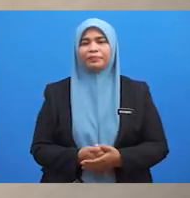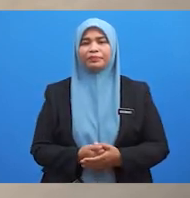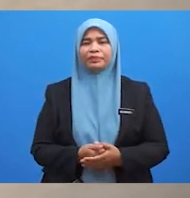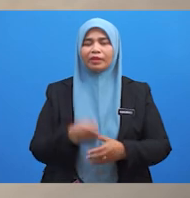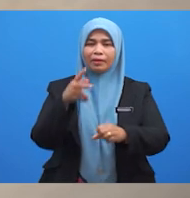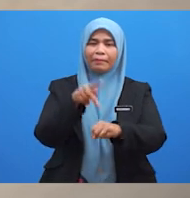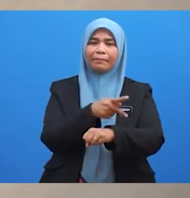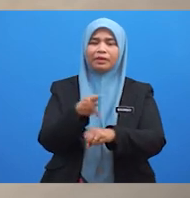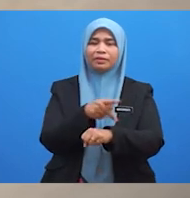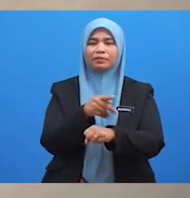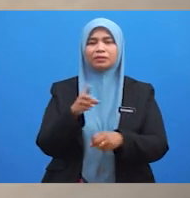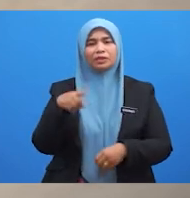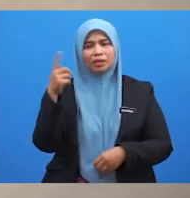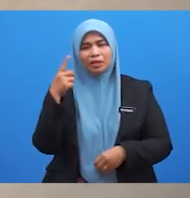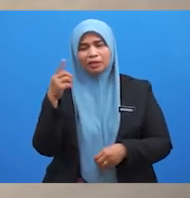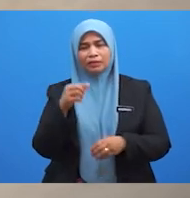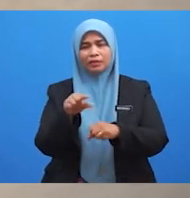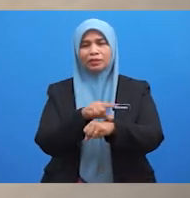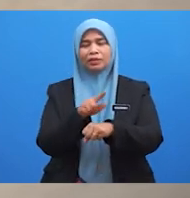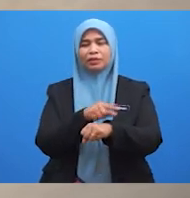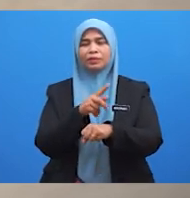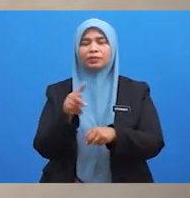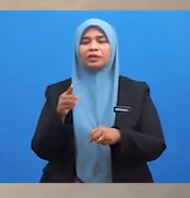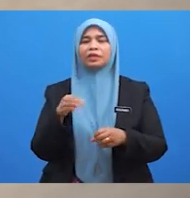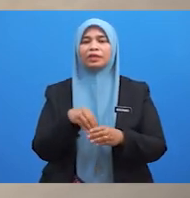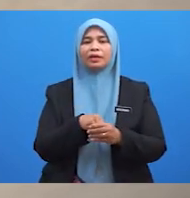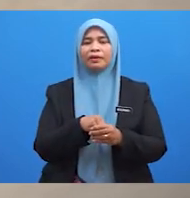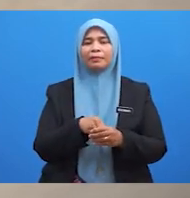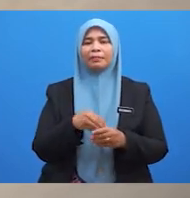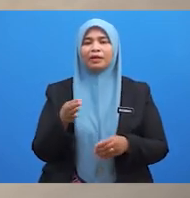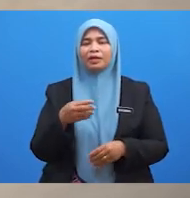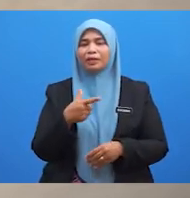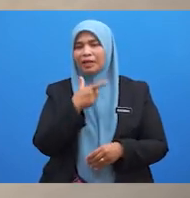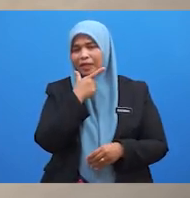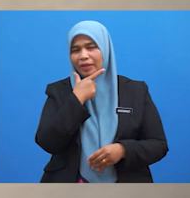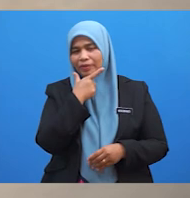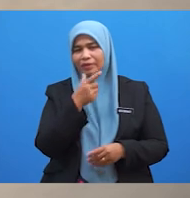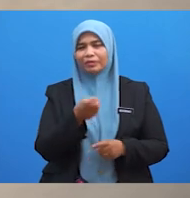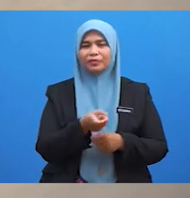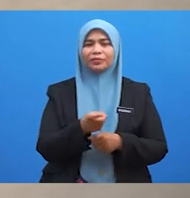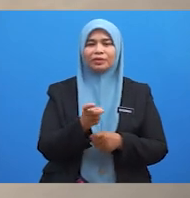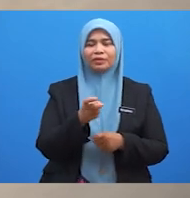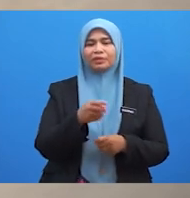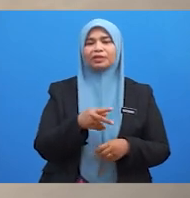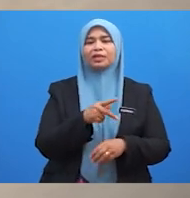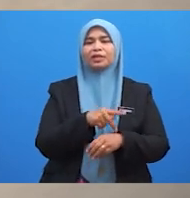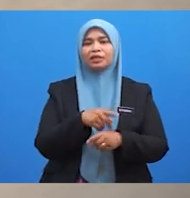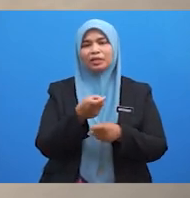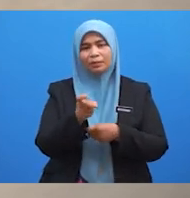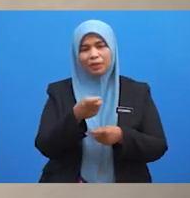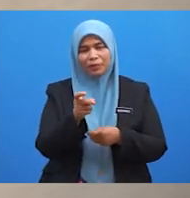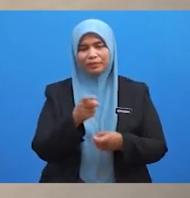Pantun juga seringkali digunakan dalam bahan jenaka dan ketika bergurau